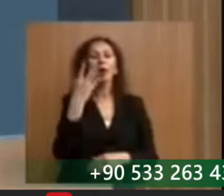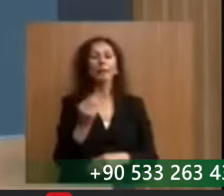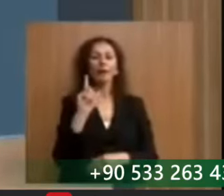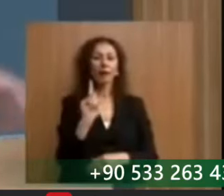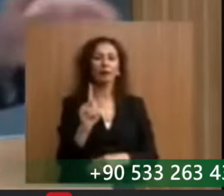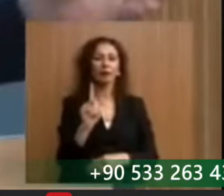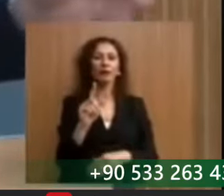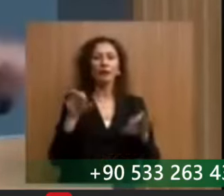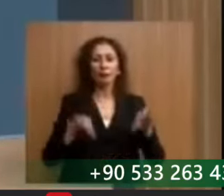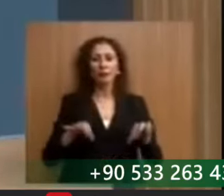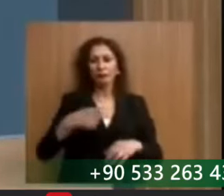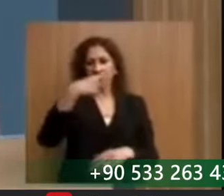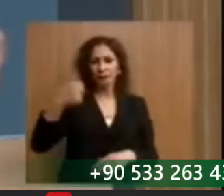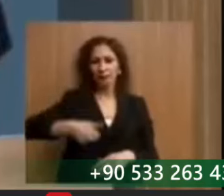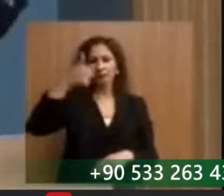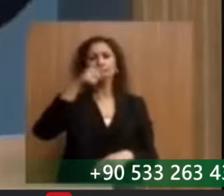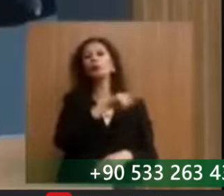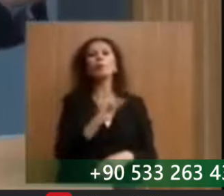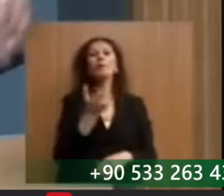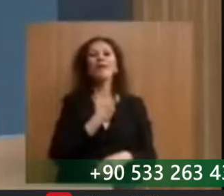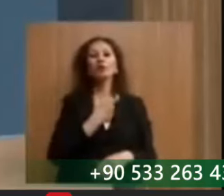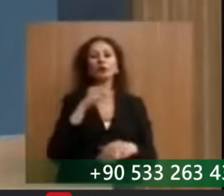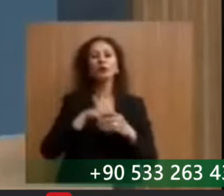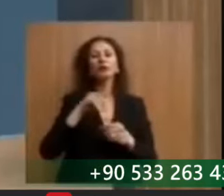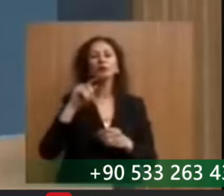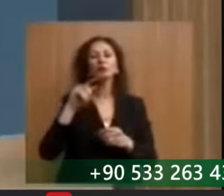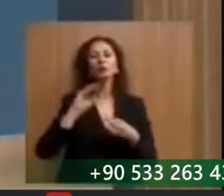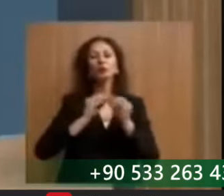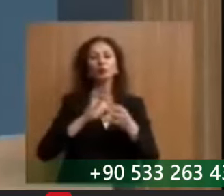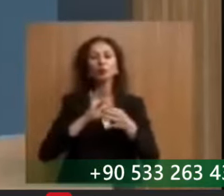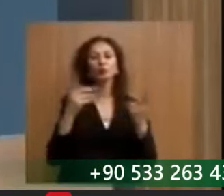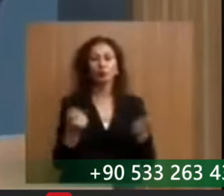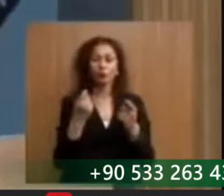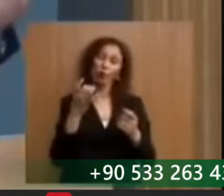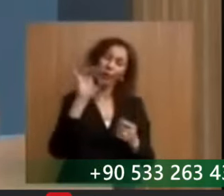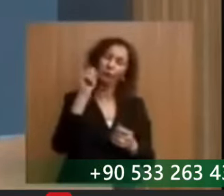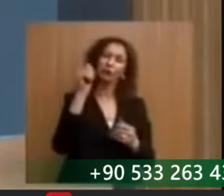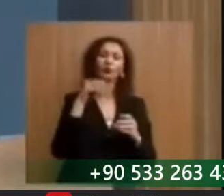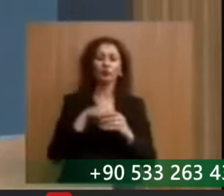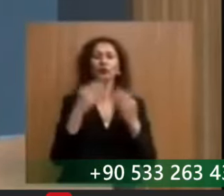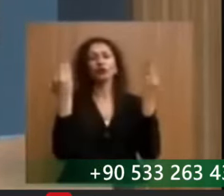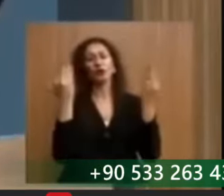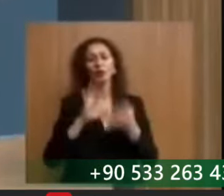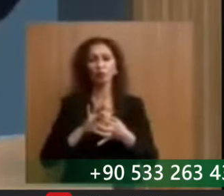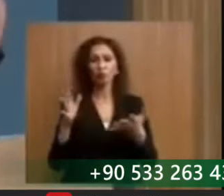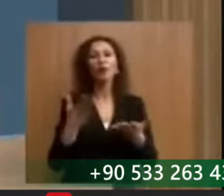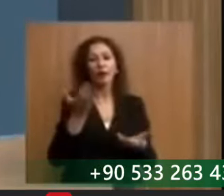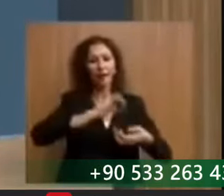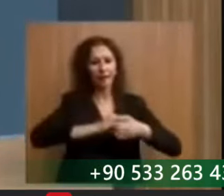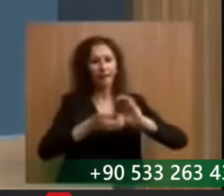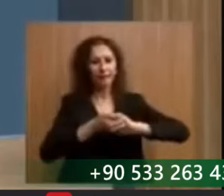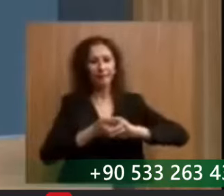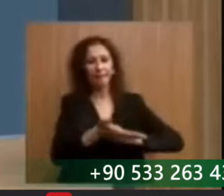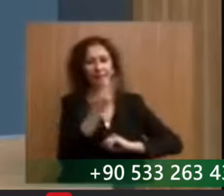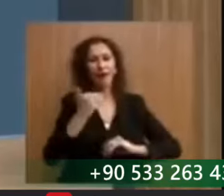gerekiyor. Şu an daire başkanlığımız bu mevzuat sorunu da çözmeye çalışıyor. 15 güne kadar inşallah bunu da çözeceğiz. Ama gelin el ele verelim.